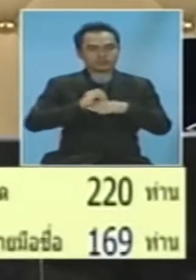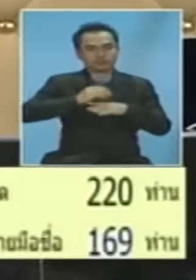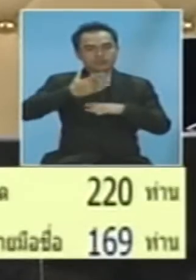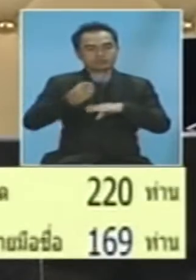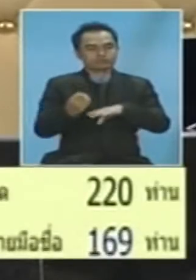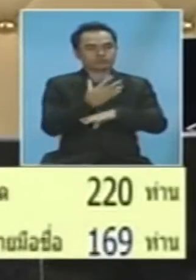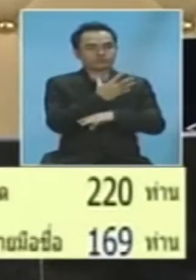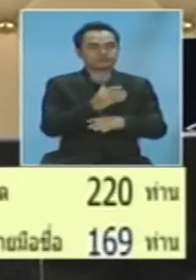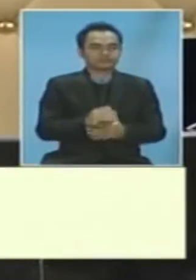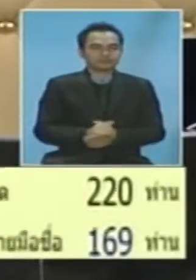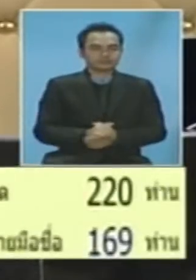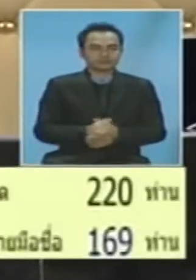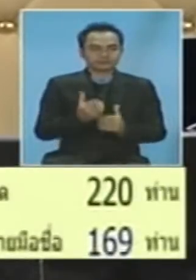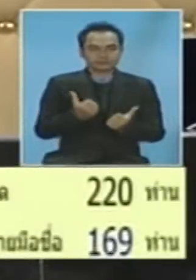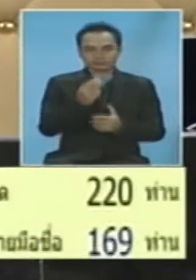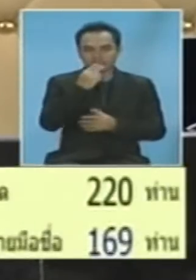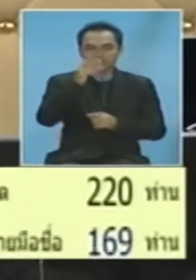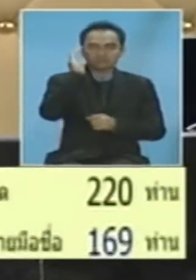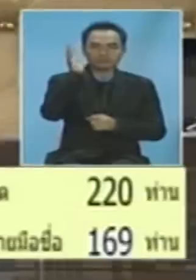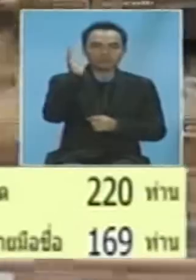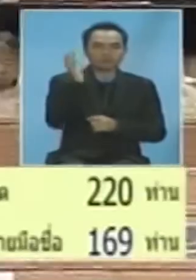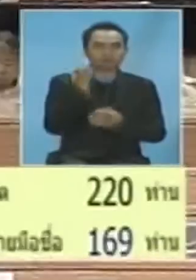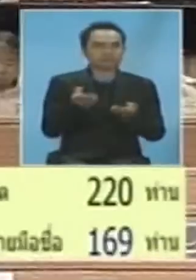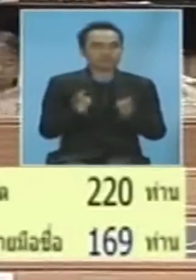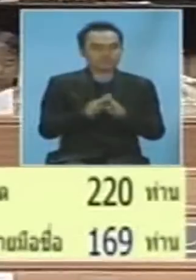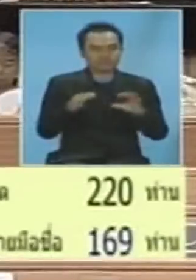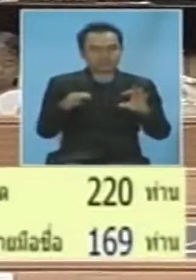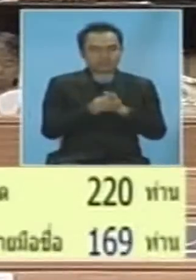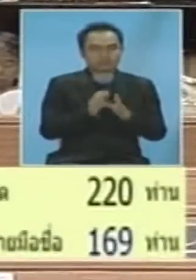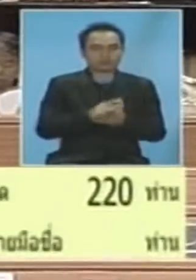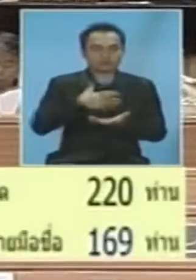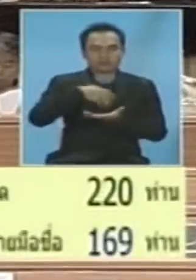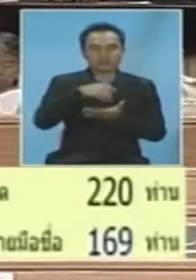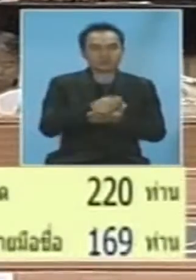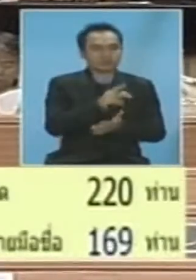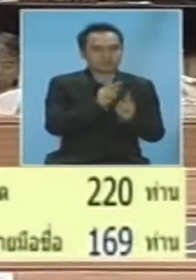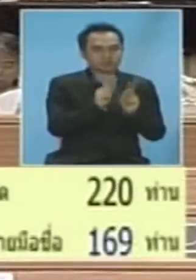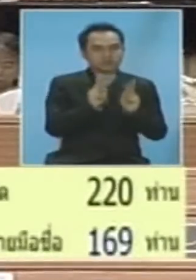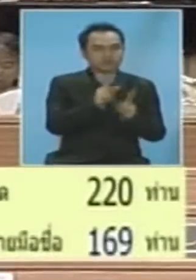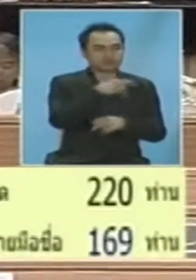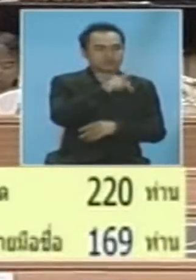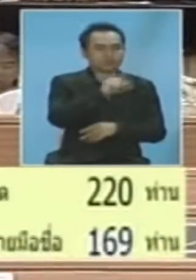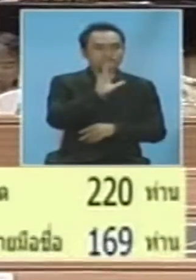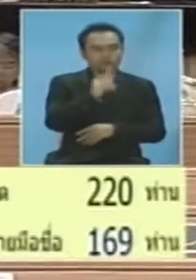ดังนั้นต่อไปนี้นะครับจะเป็นการแถลงการปิดสำนวนด้วยวาจาของคณะกรรมการปปช.ผู้กล่าวหา